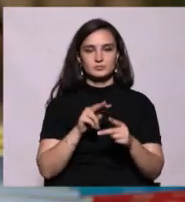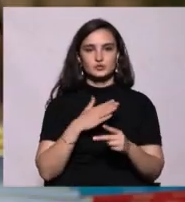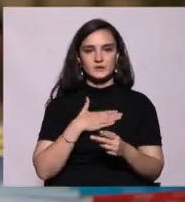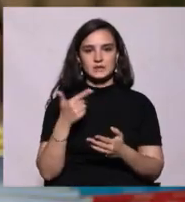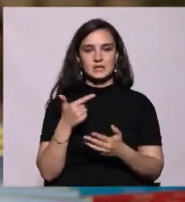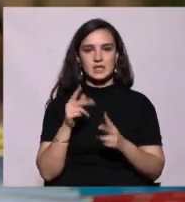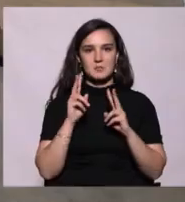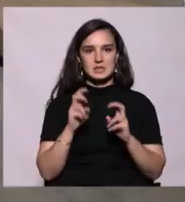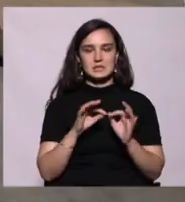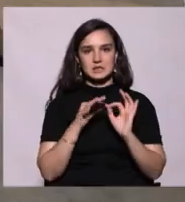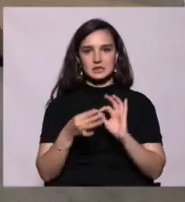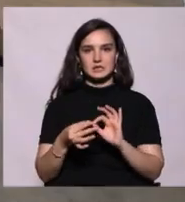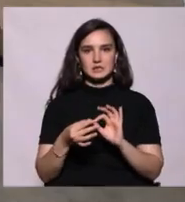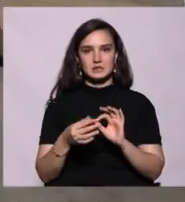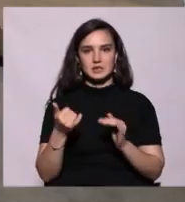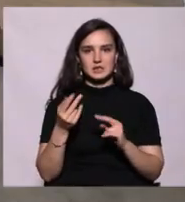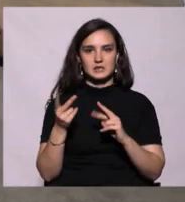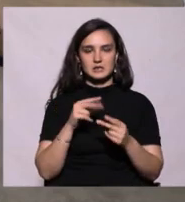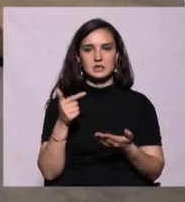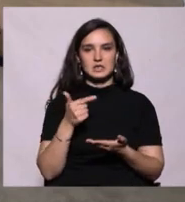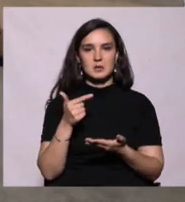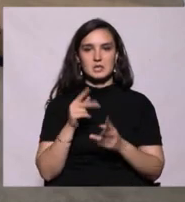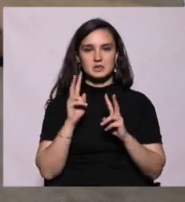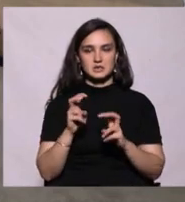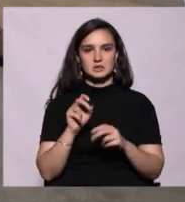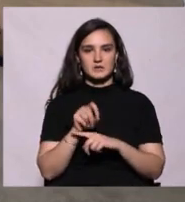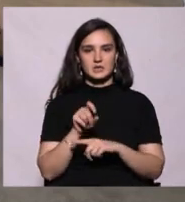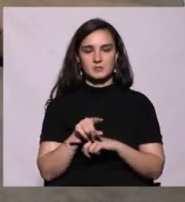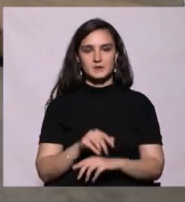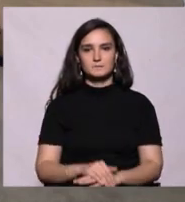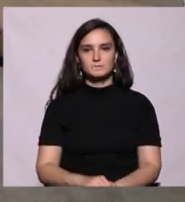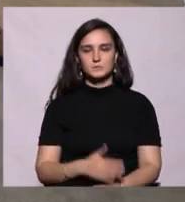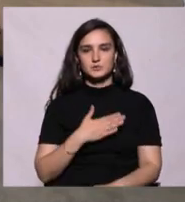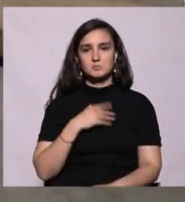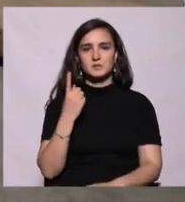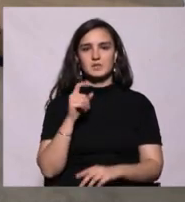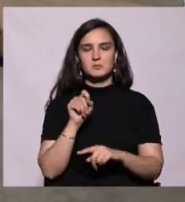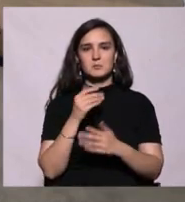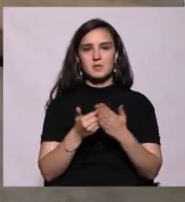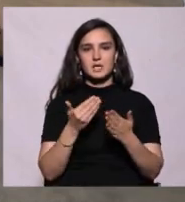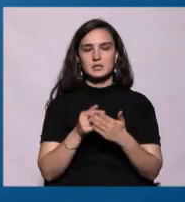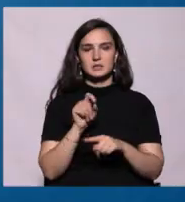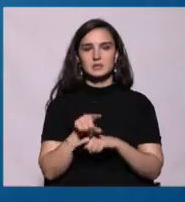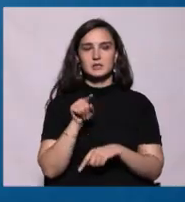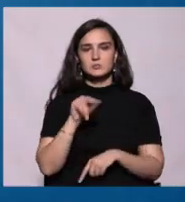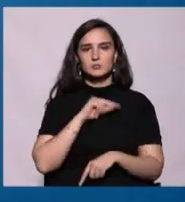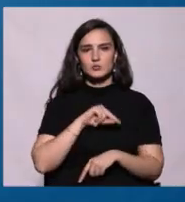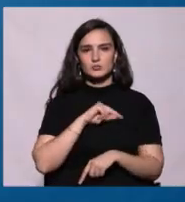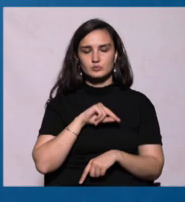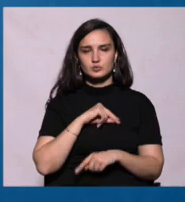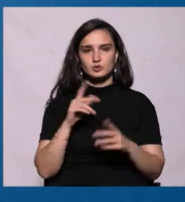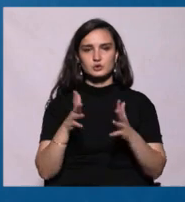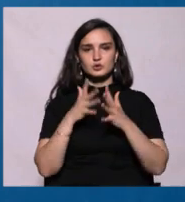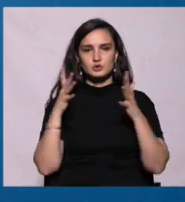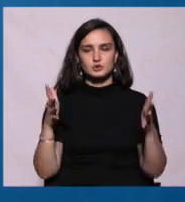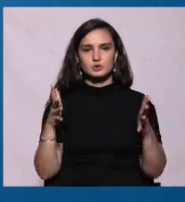grammar activity. ახლა კი გადავიდეთ გრამატიკის დავალებაზე. Our first example is, he works for a